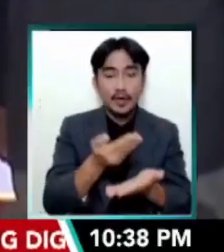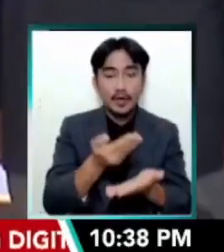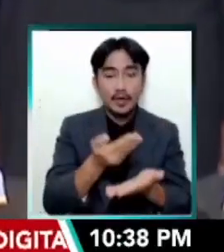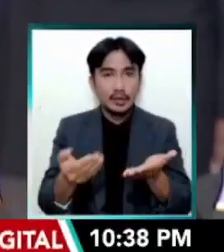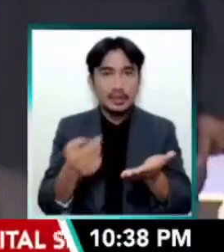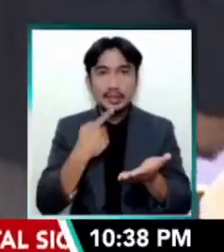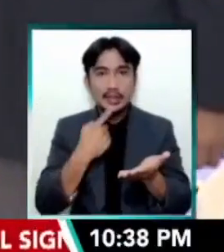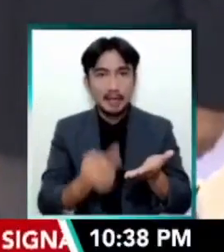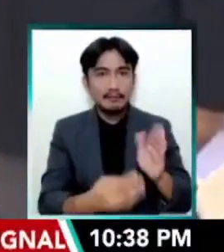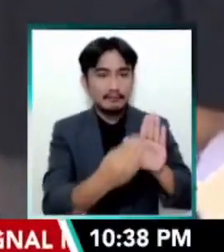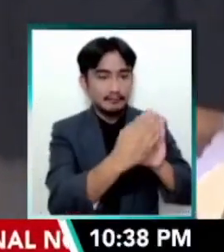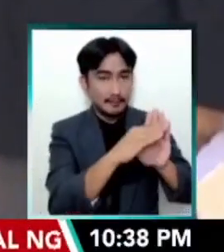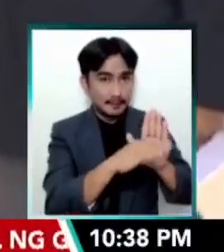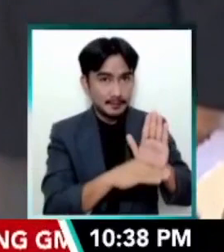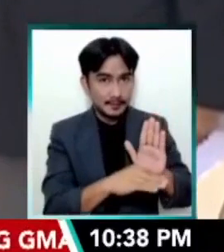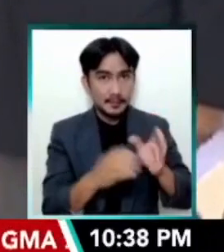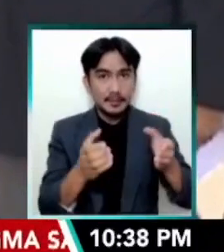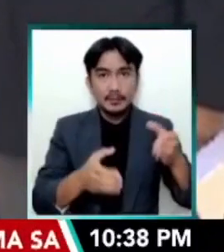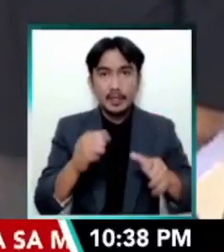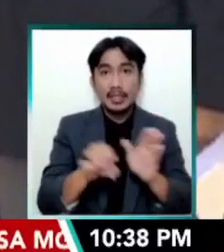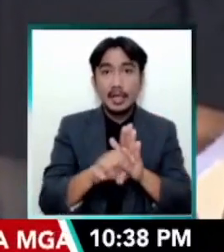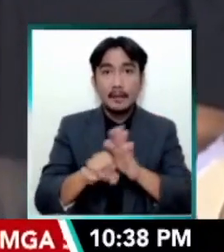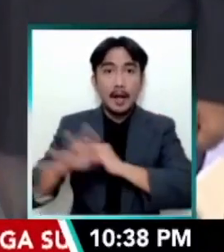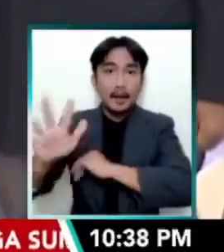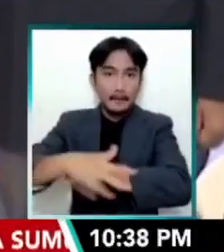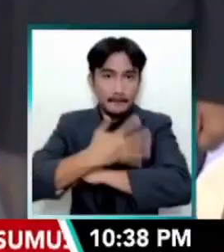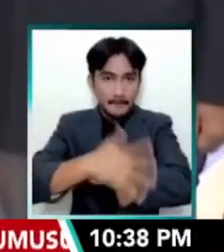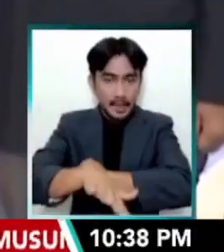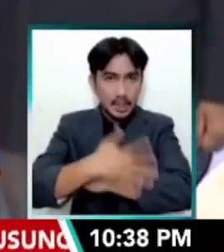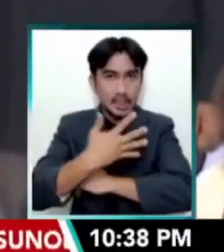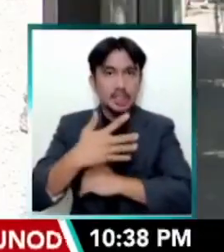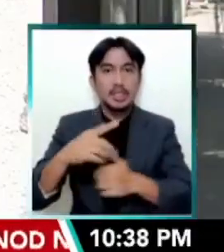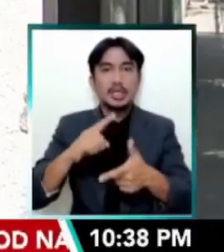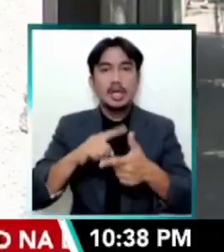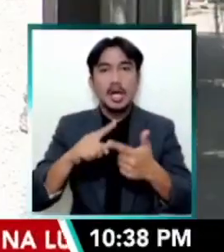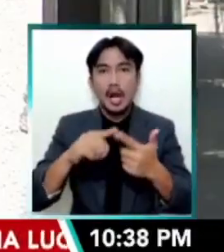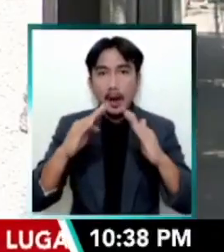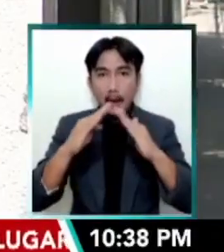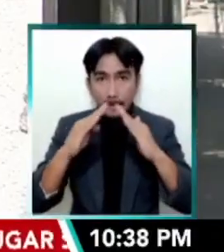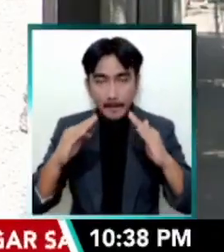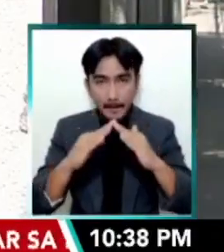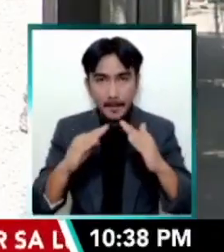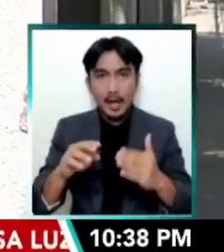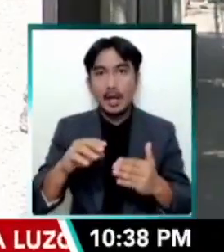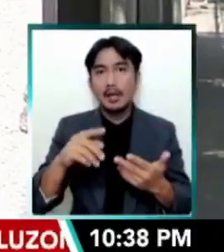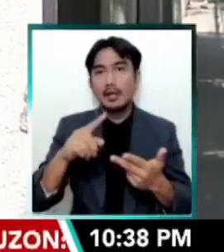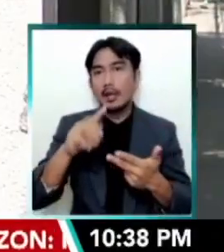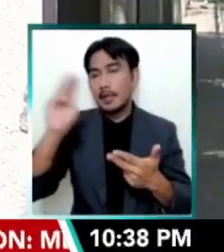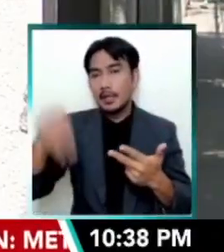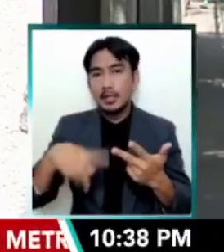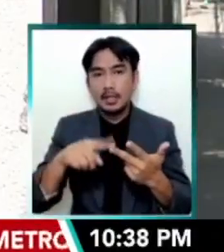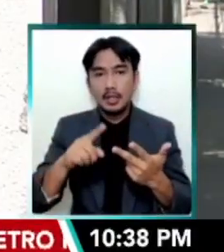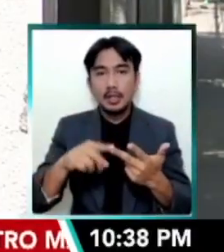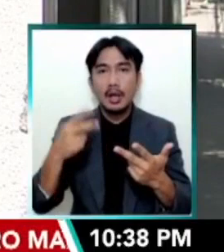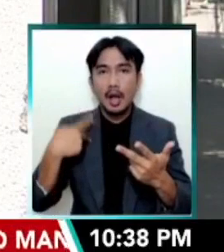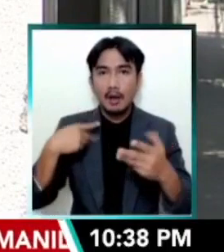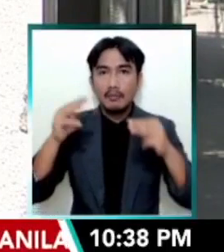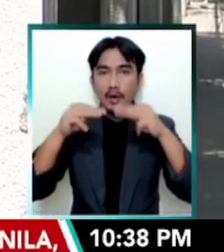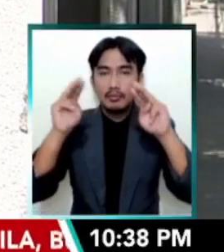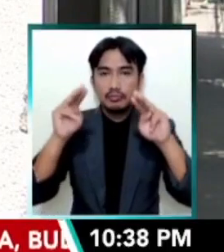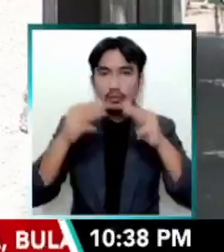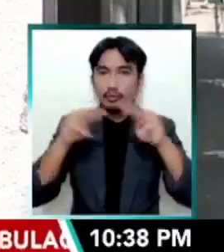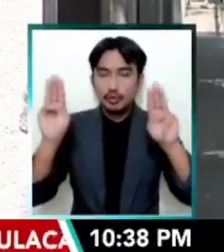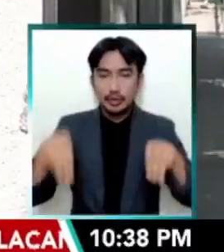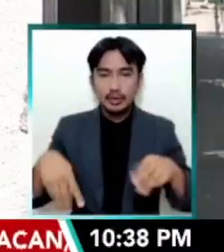kabilang dyan ang beach house sa Curimao, isang bahay sa Pandacan, Maynila, gayon din ang museum at guest house sa Batac,